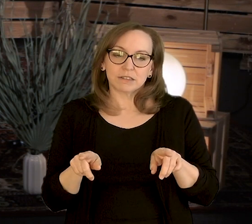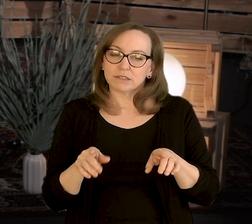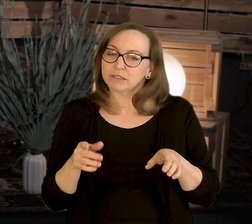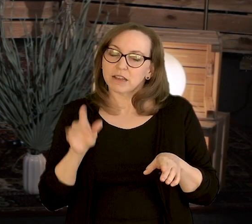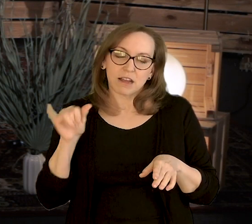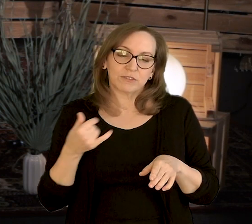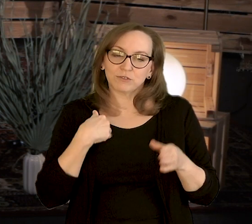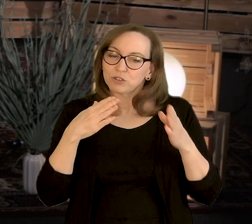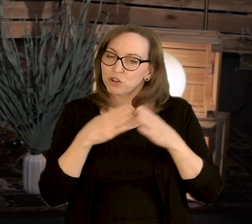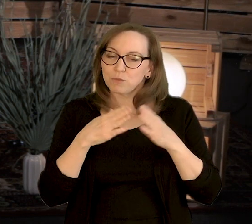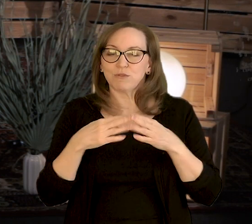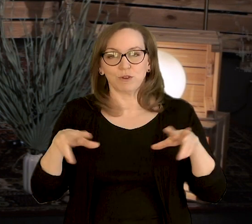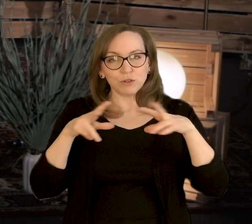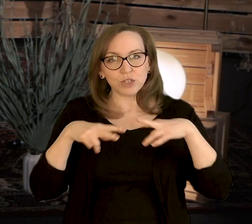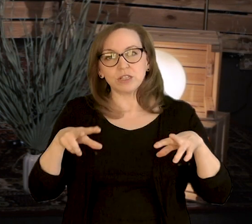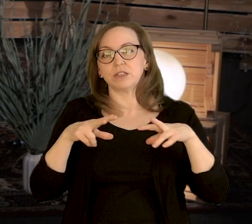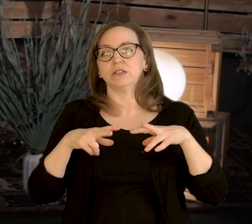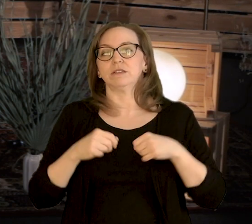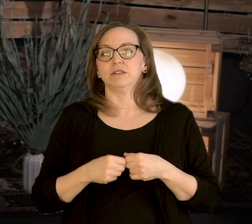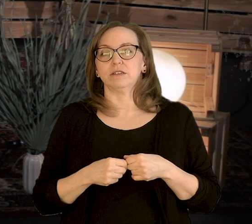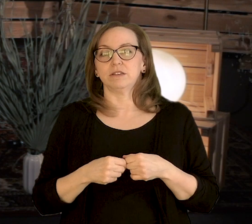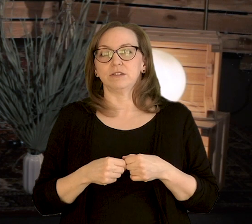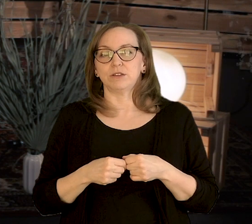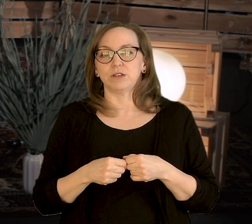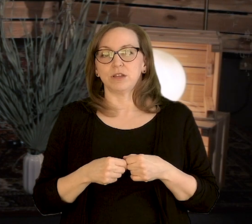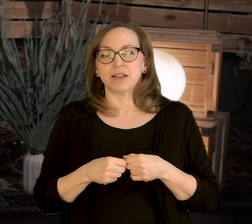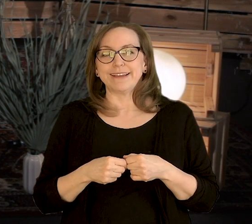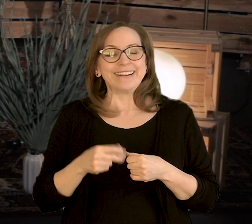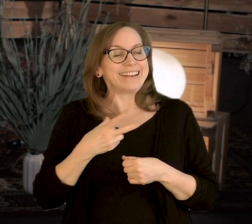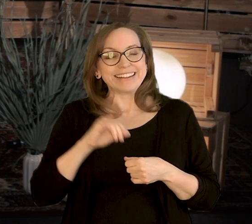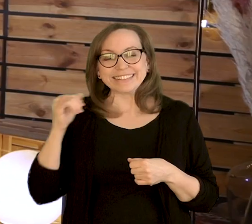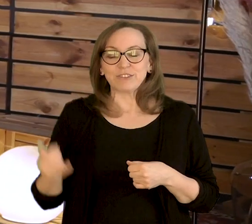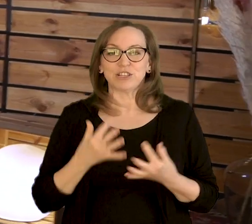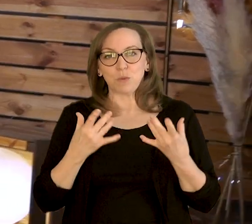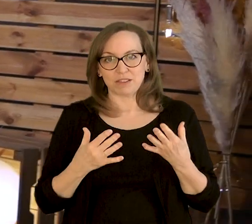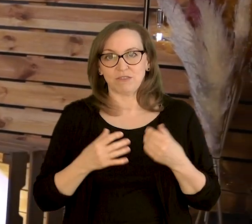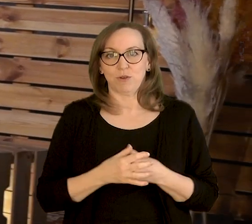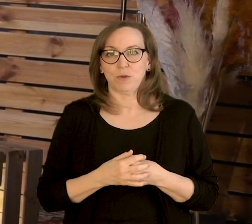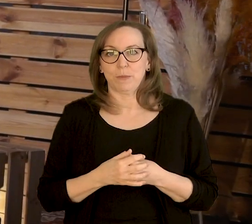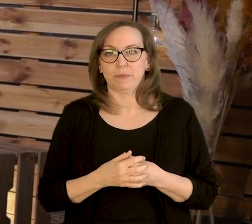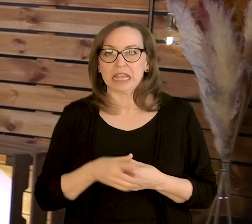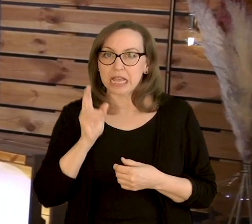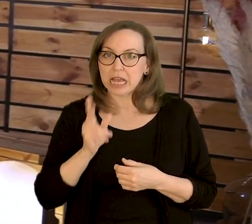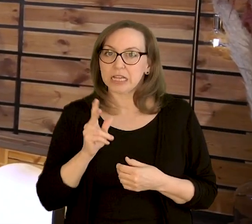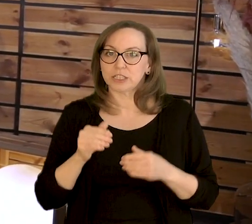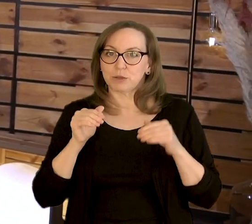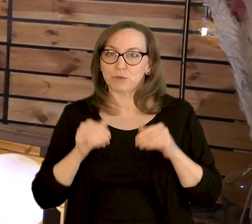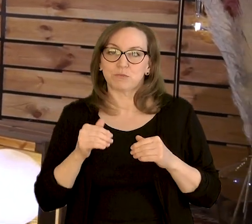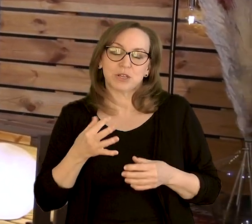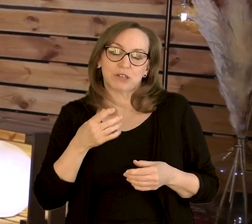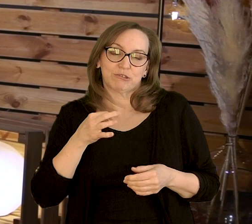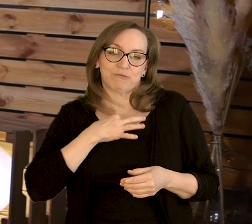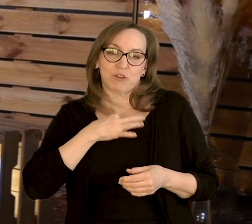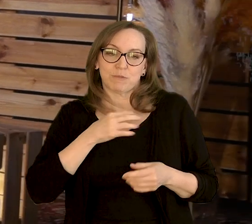domach, zebrani w gronie rodzinnym. Wiem, że nie zawsze to jest łatwe. Każdy może swoimi